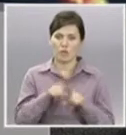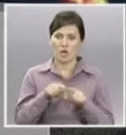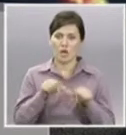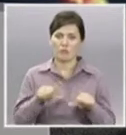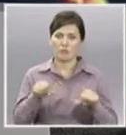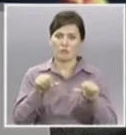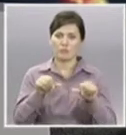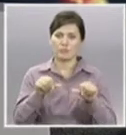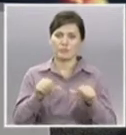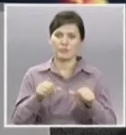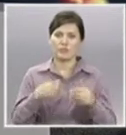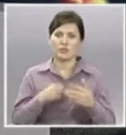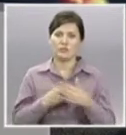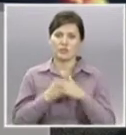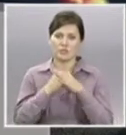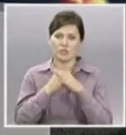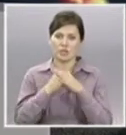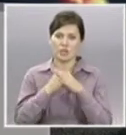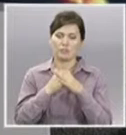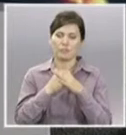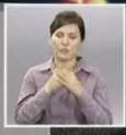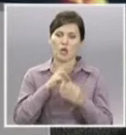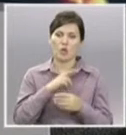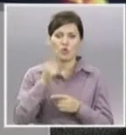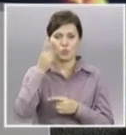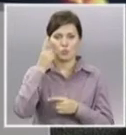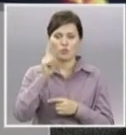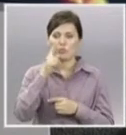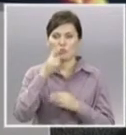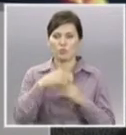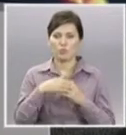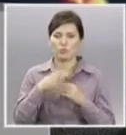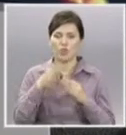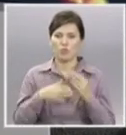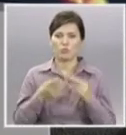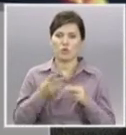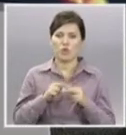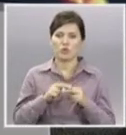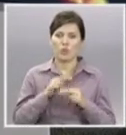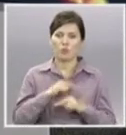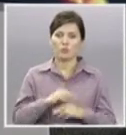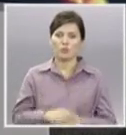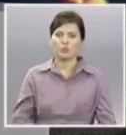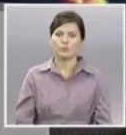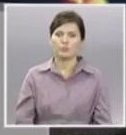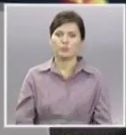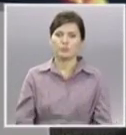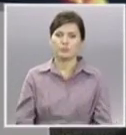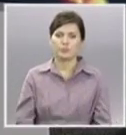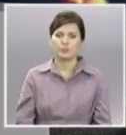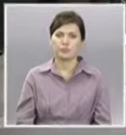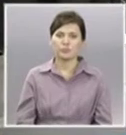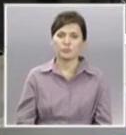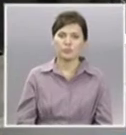комиссия авторитетная. Я думаю, в скором будущем мы завершим эту работу. А эти переведенные